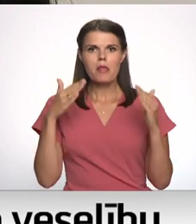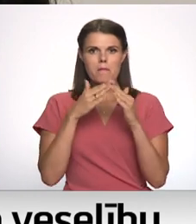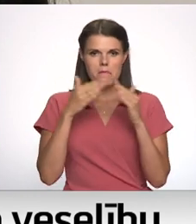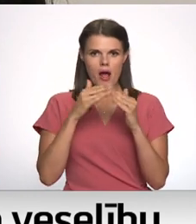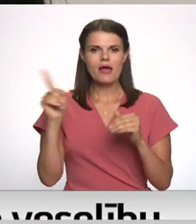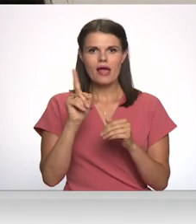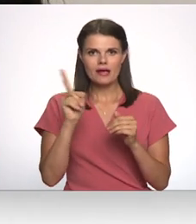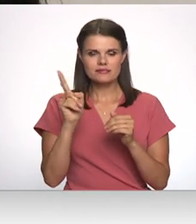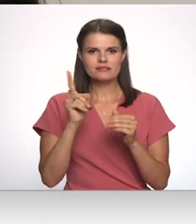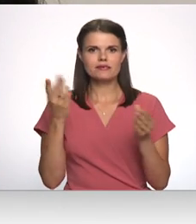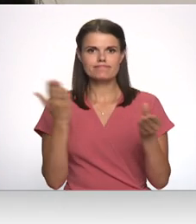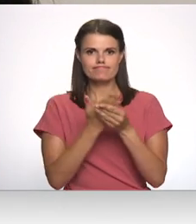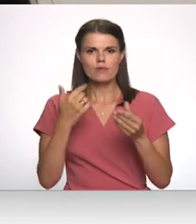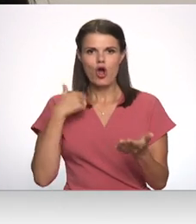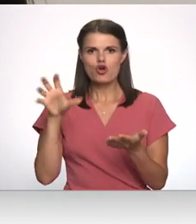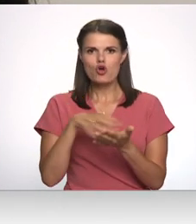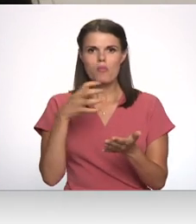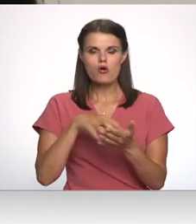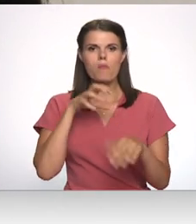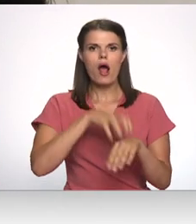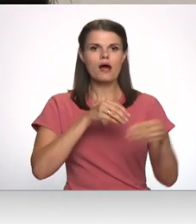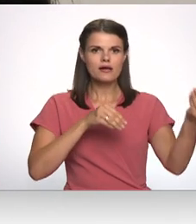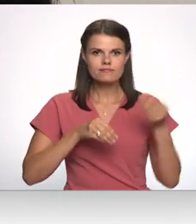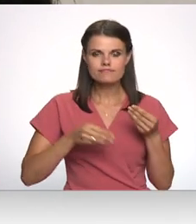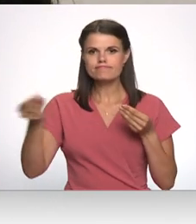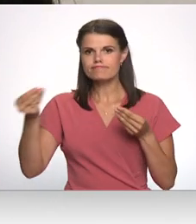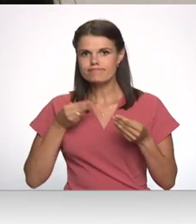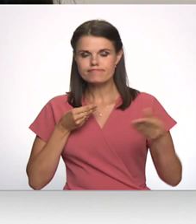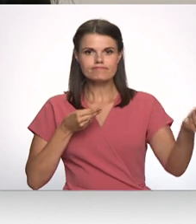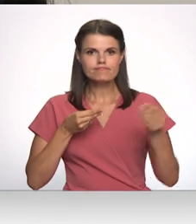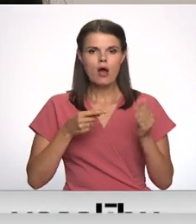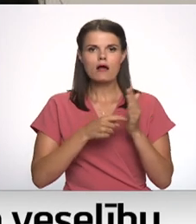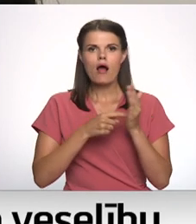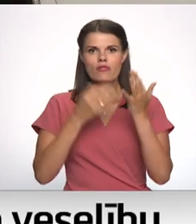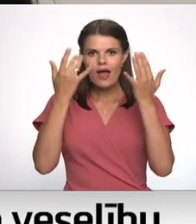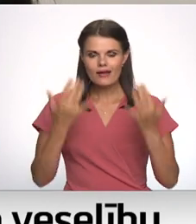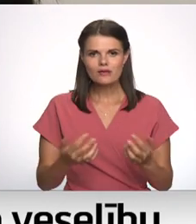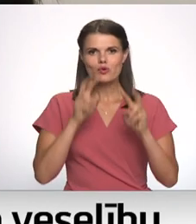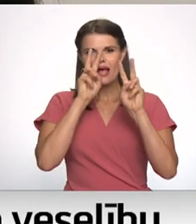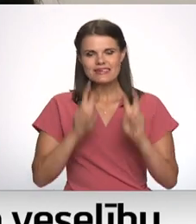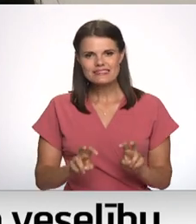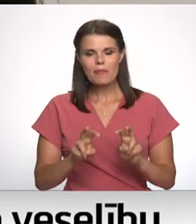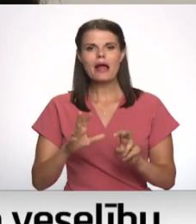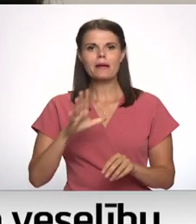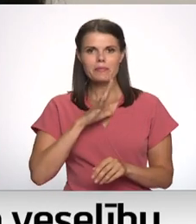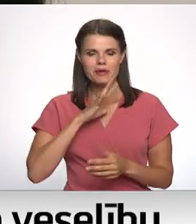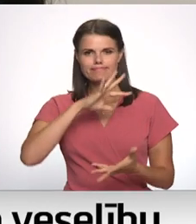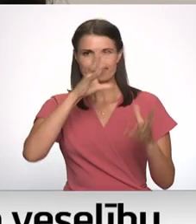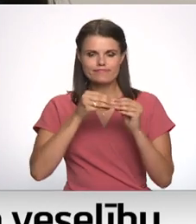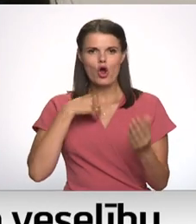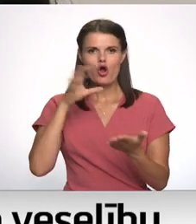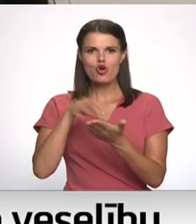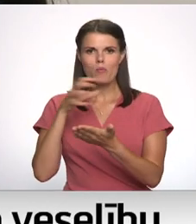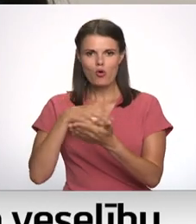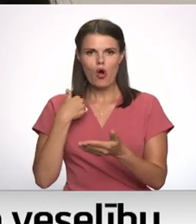kartiņa, kura ir visu laiku kopē visu, ko man katrs ārsts ir pastāstījis, kāds rezultāts izmeklējumos ir uztaisījis. Es to visu kopēju un